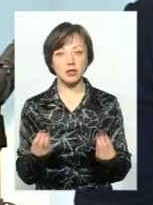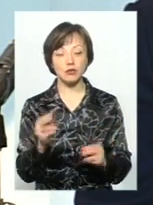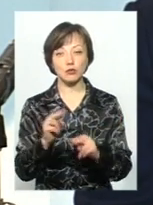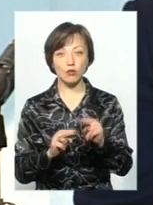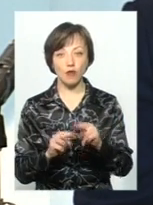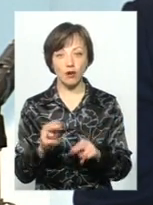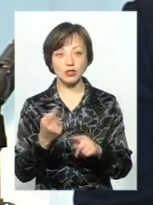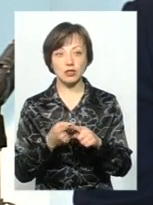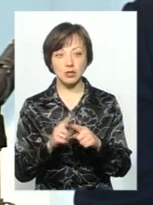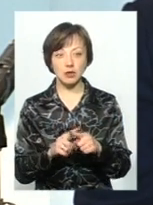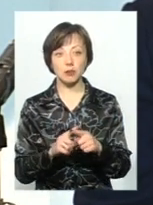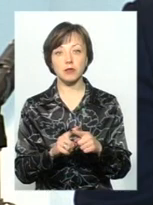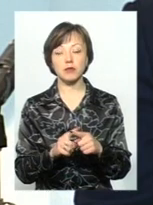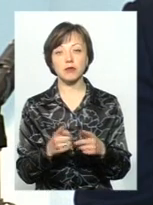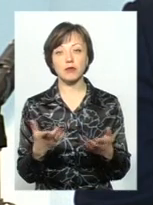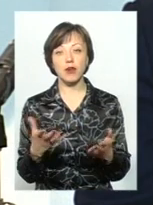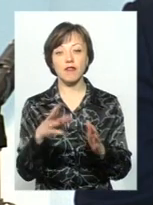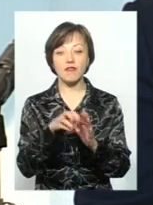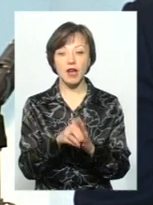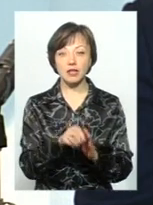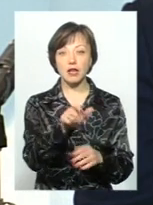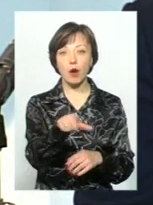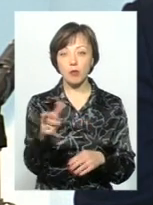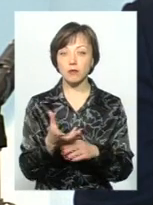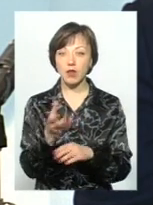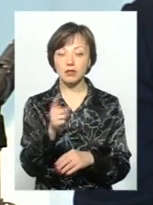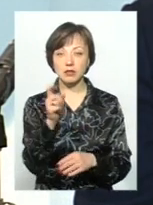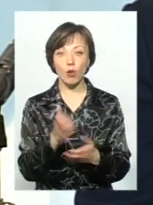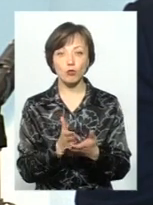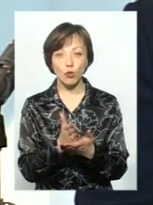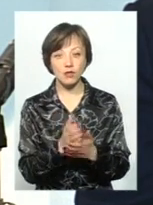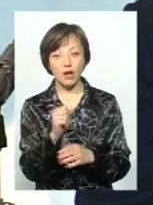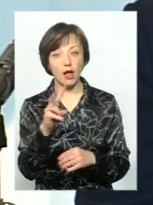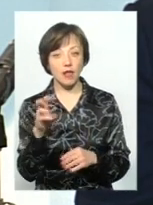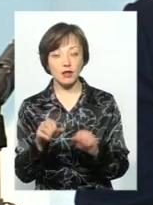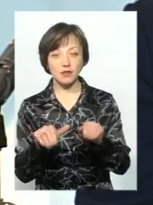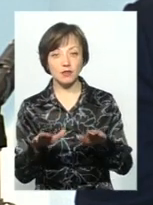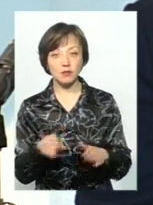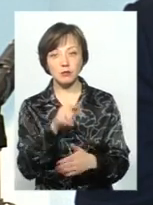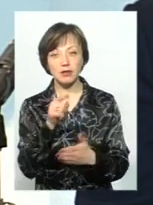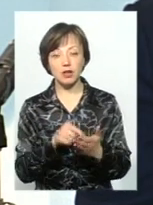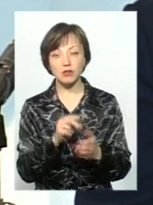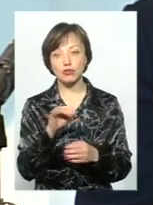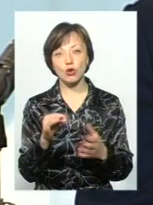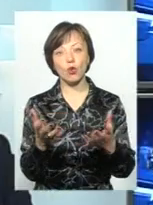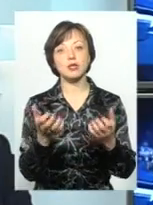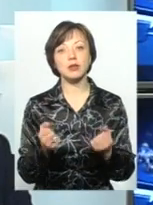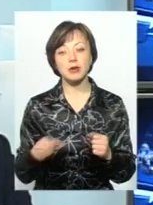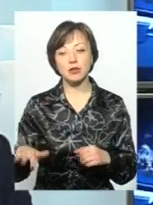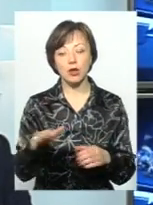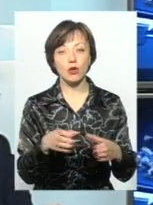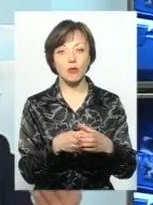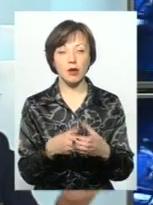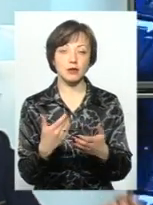збудувавши їх, ми ставимо питання про введення абонплати за обслуговування, але разом з тим не вирішуємо питання про те, чи отримає територіальна